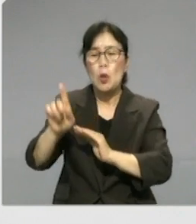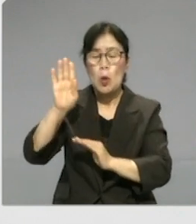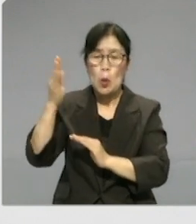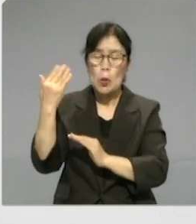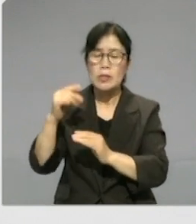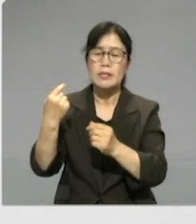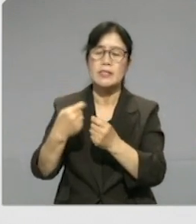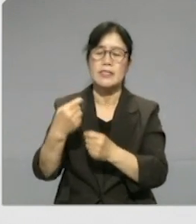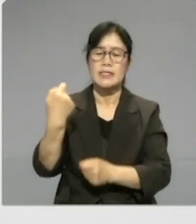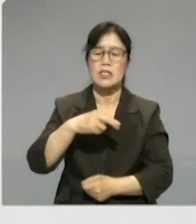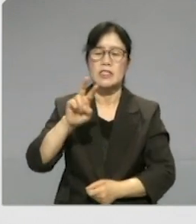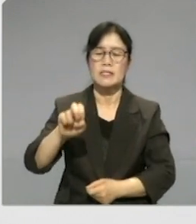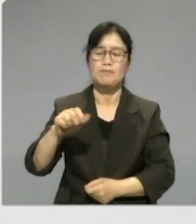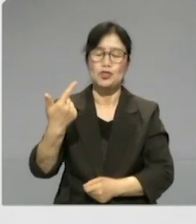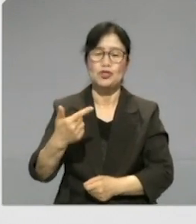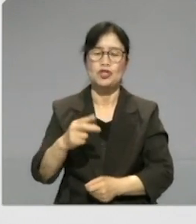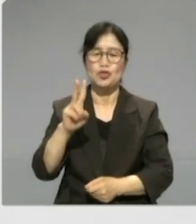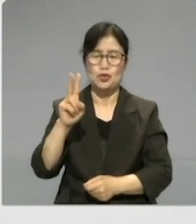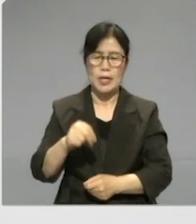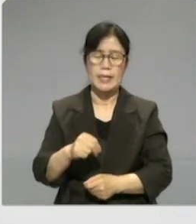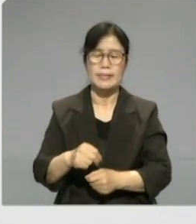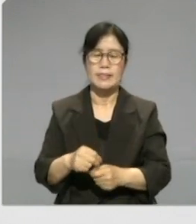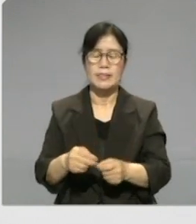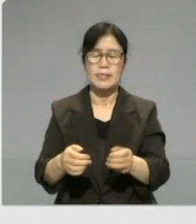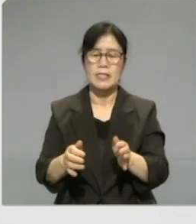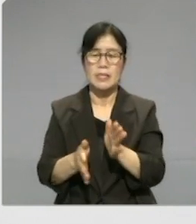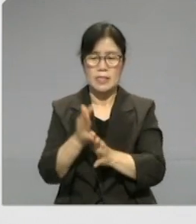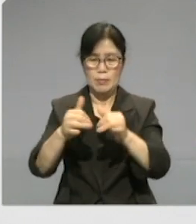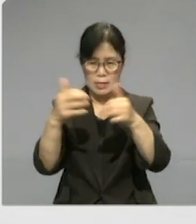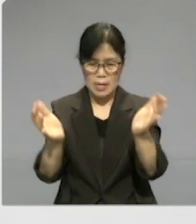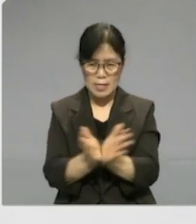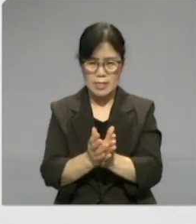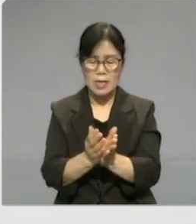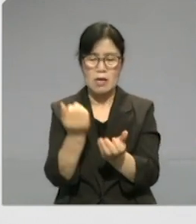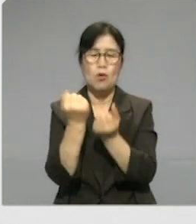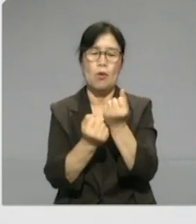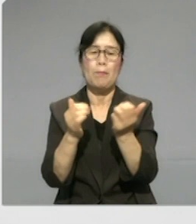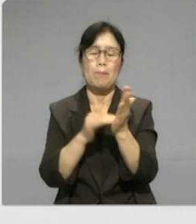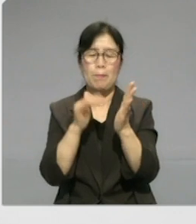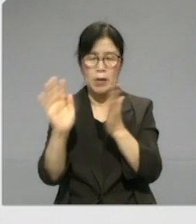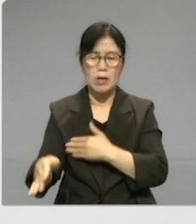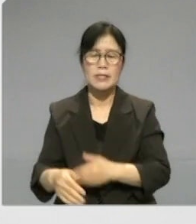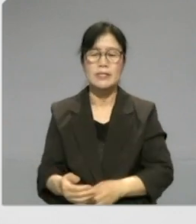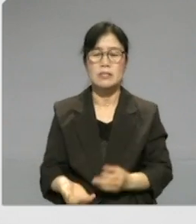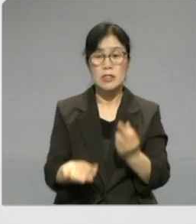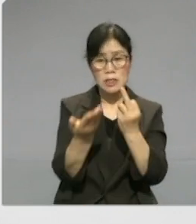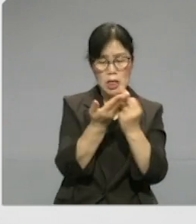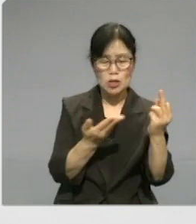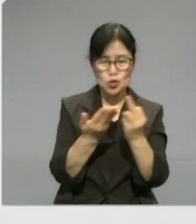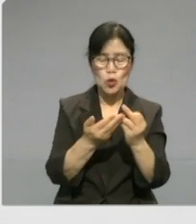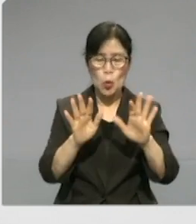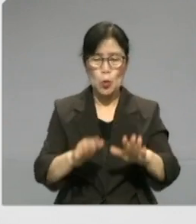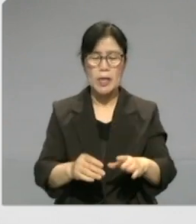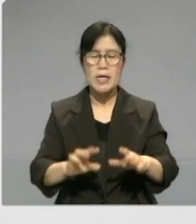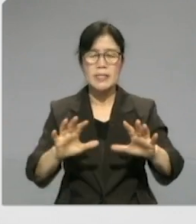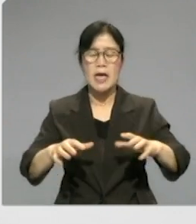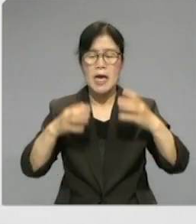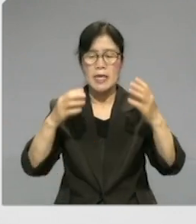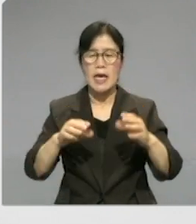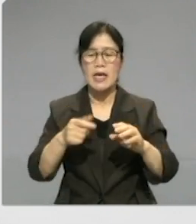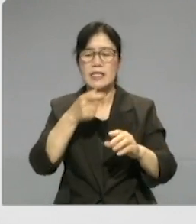2016년 UN NGO 컨퍼런스가 열린게 마지막이고 제주도는 올해 세계 습지도시 청년 포럼